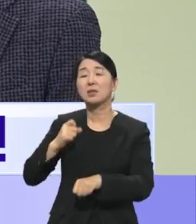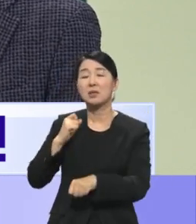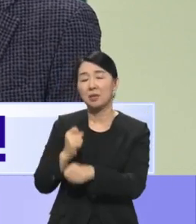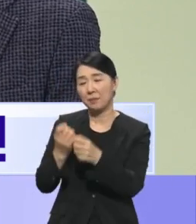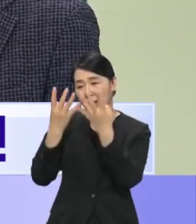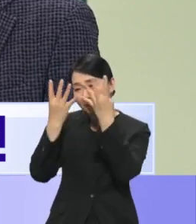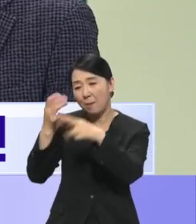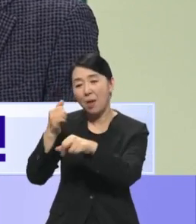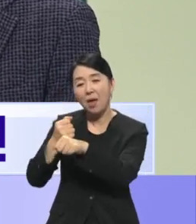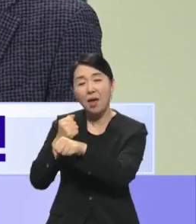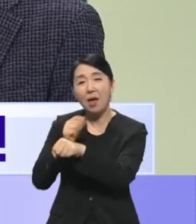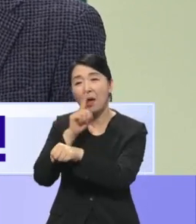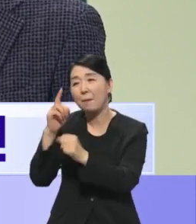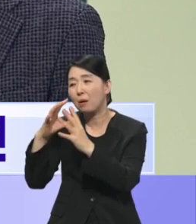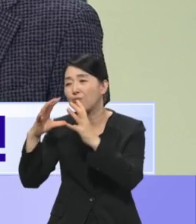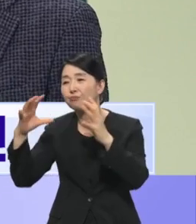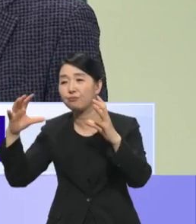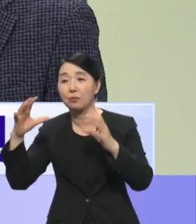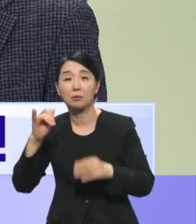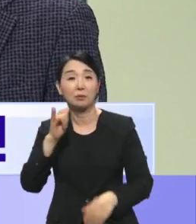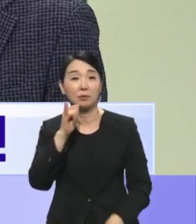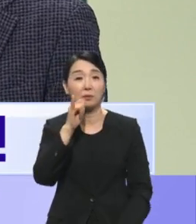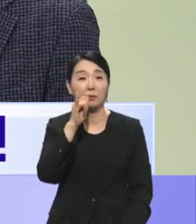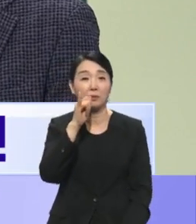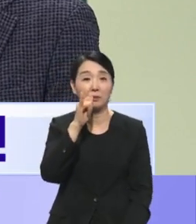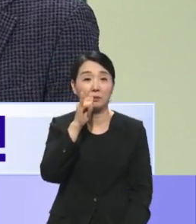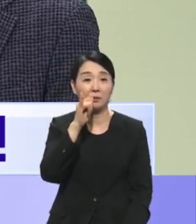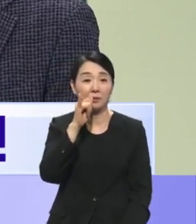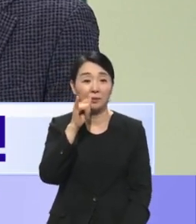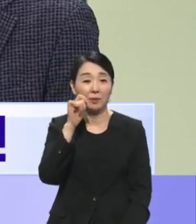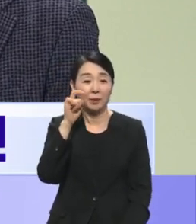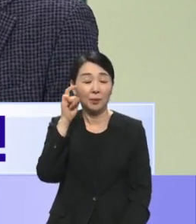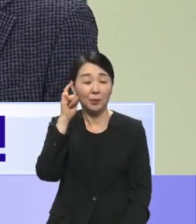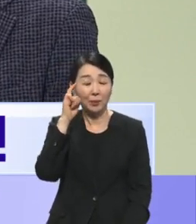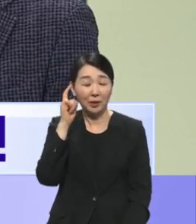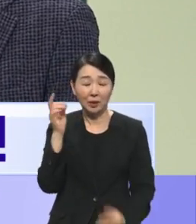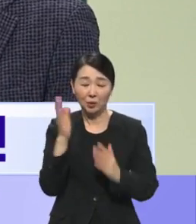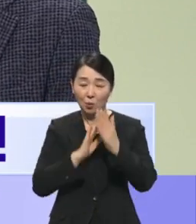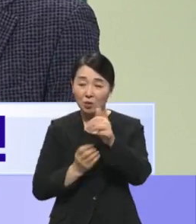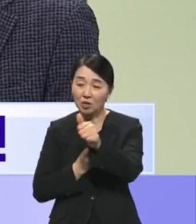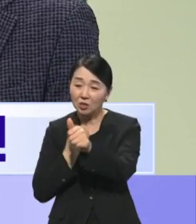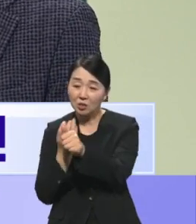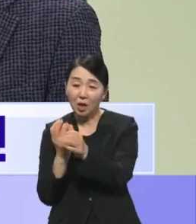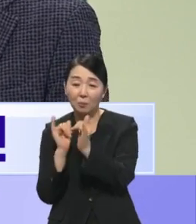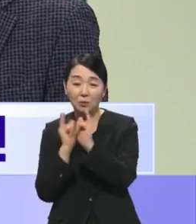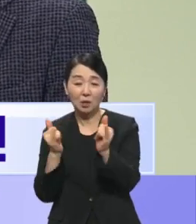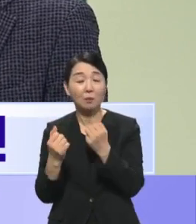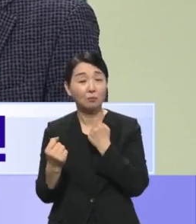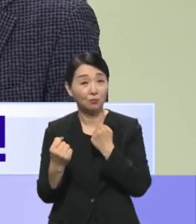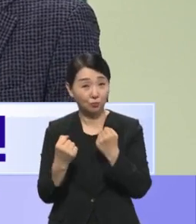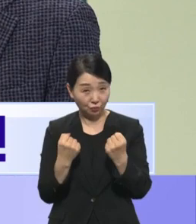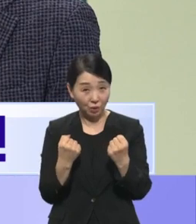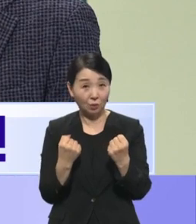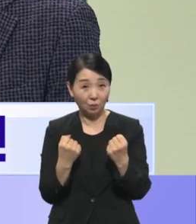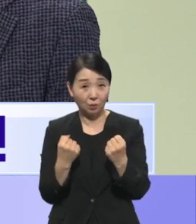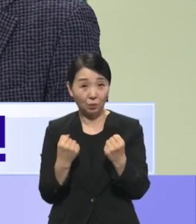보도가 됐었고 일단은 전형적인 공익 제보자인데도 불구하고